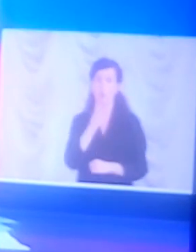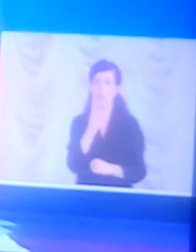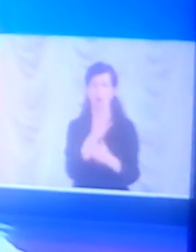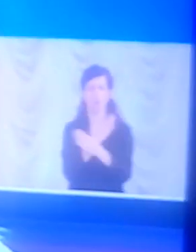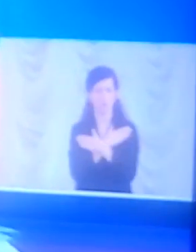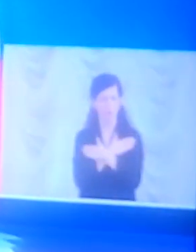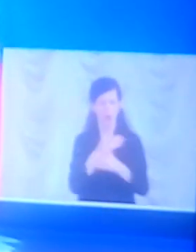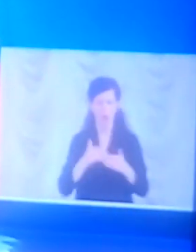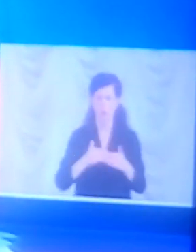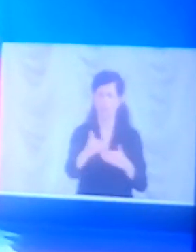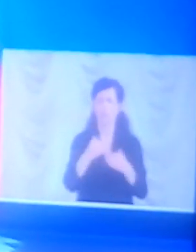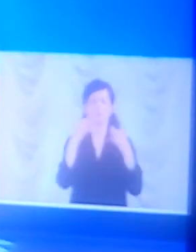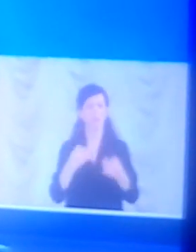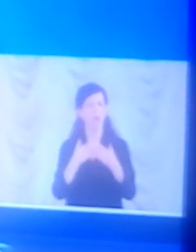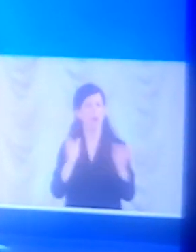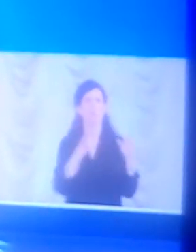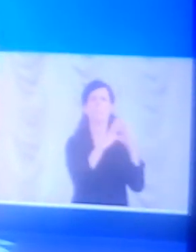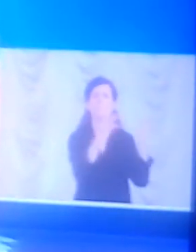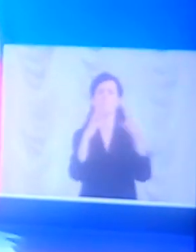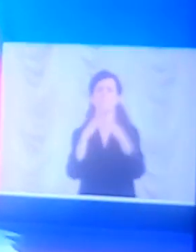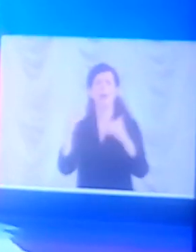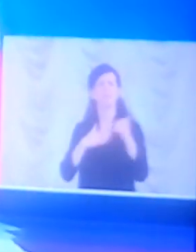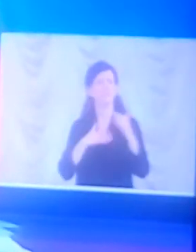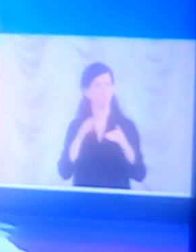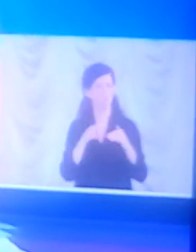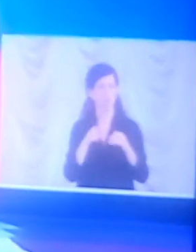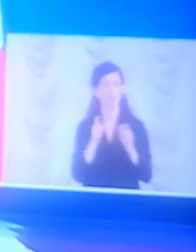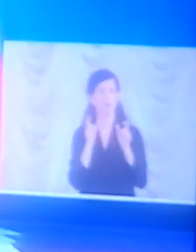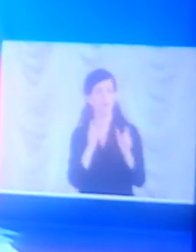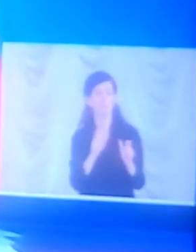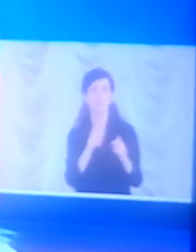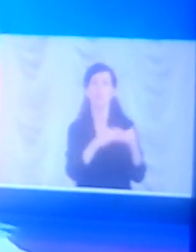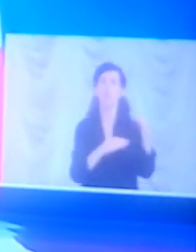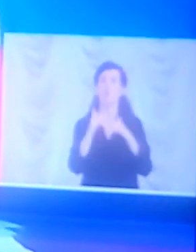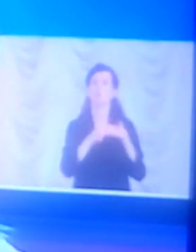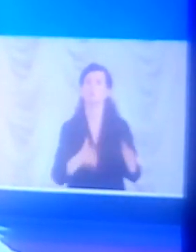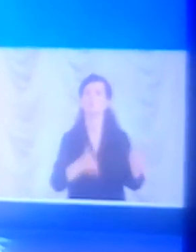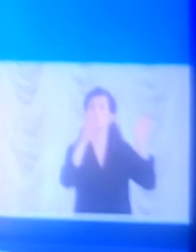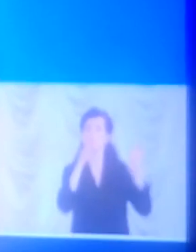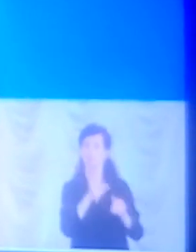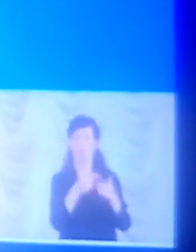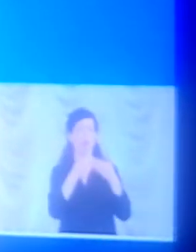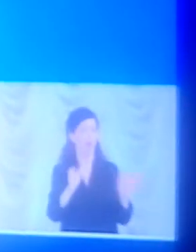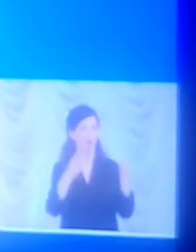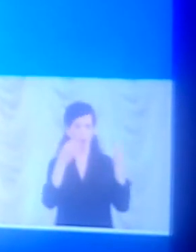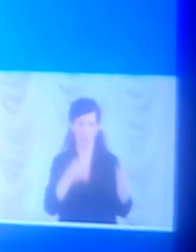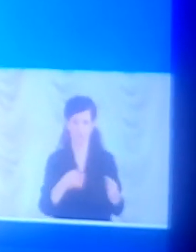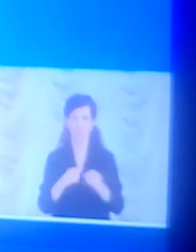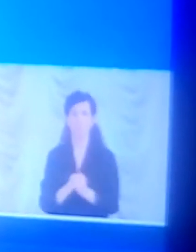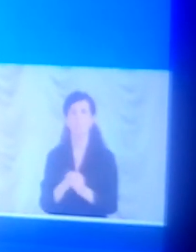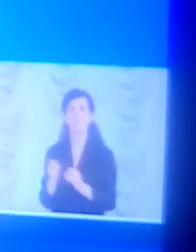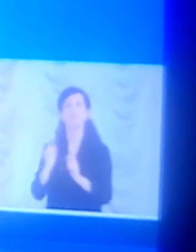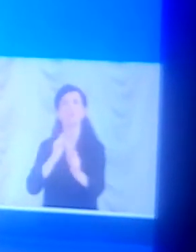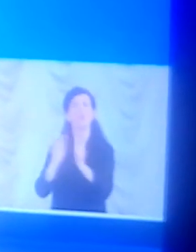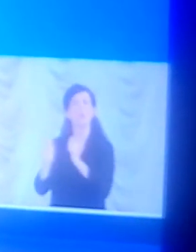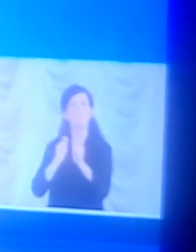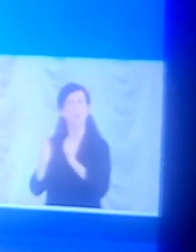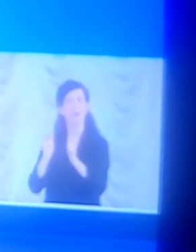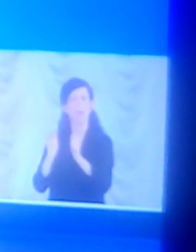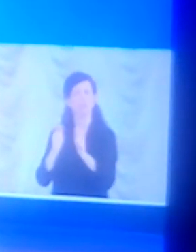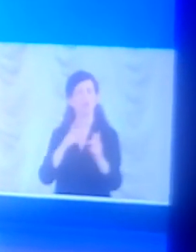maggio riapre tutta la manifattura, tutto il settore delle costruzioni e tutto il settore del commercio